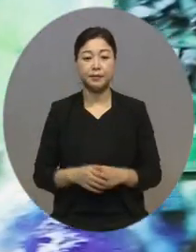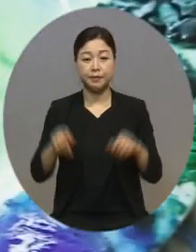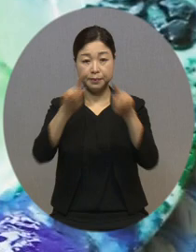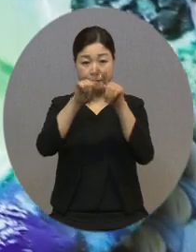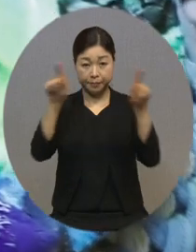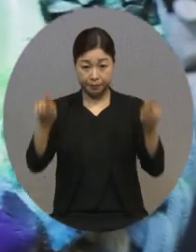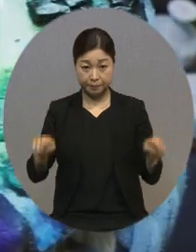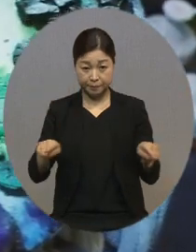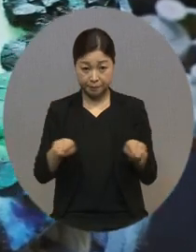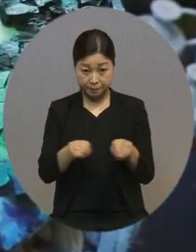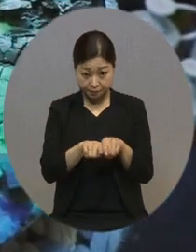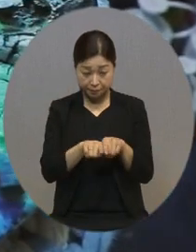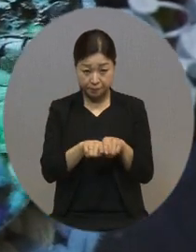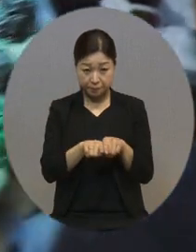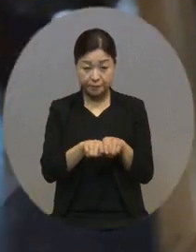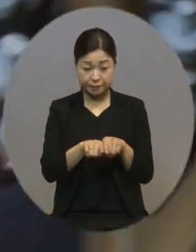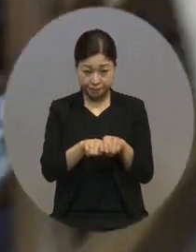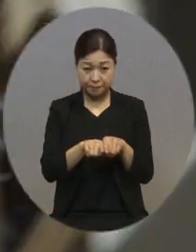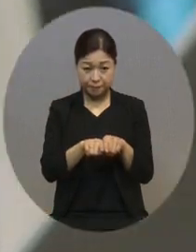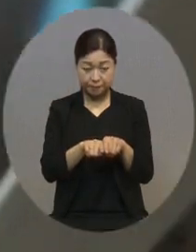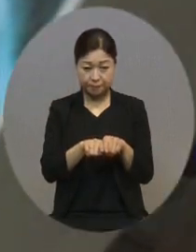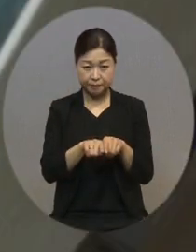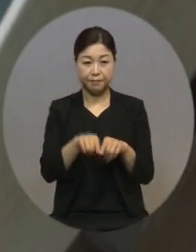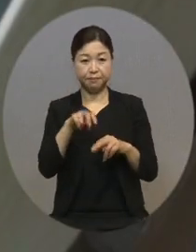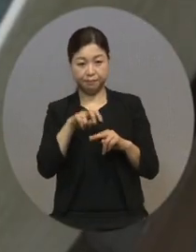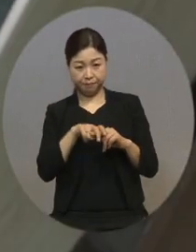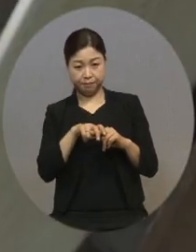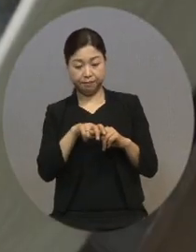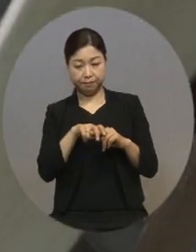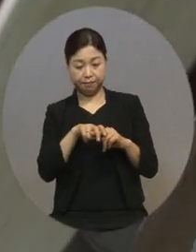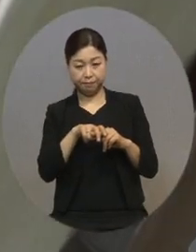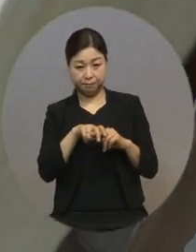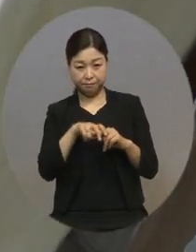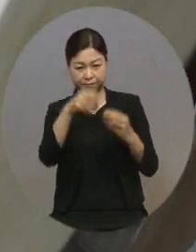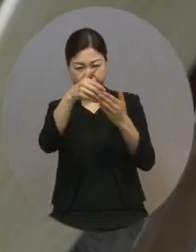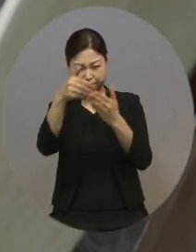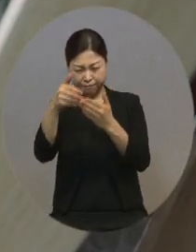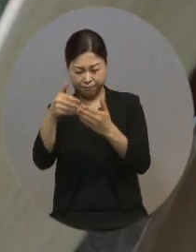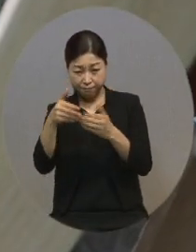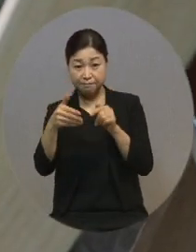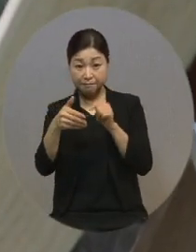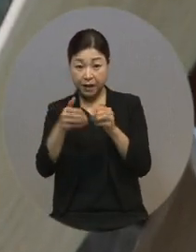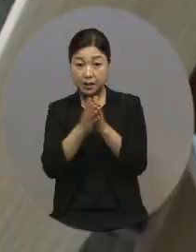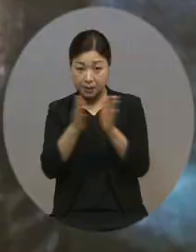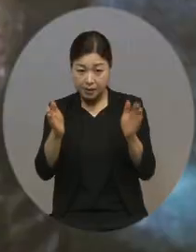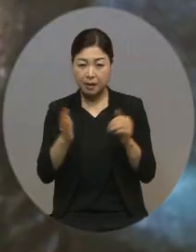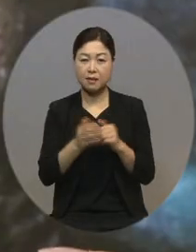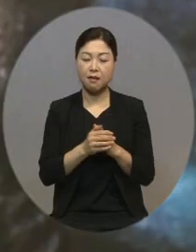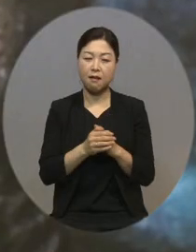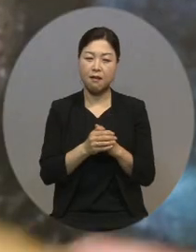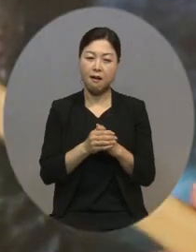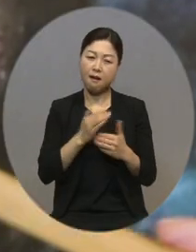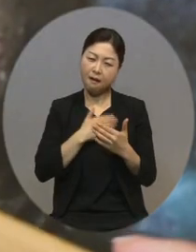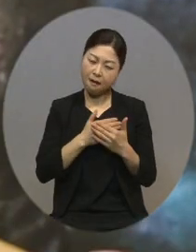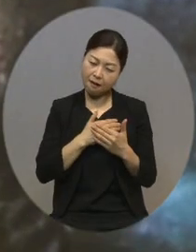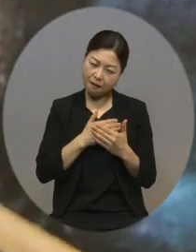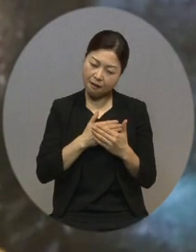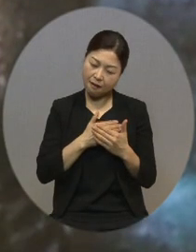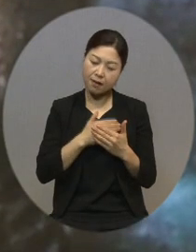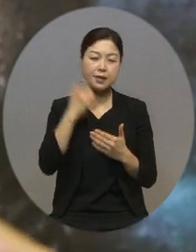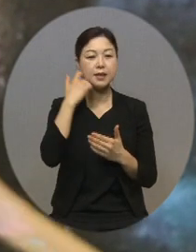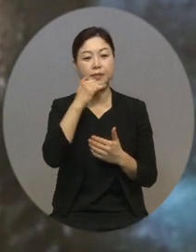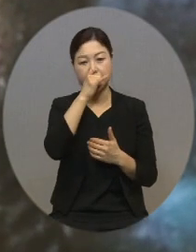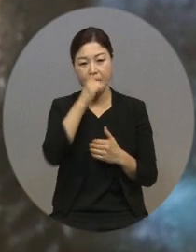화지와 대면하는 것은 두근거리면서 두려운 일이라고 작가는 말합니다. 자신을 그림에